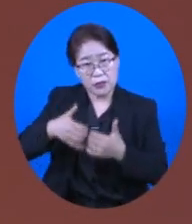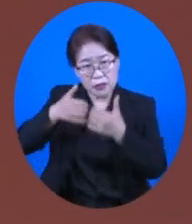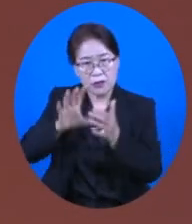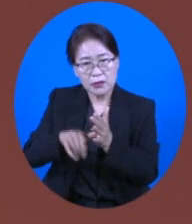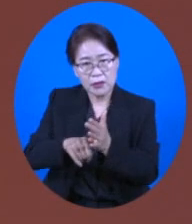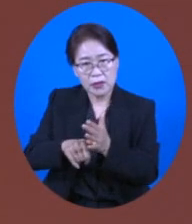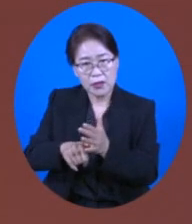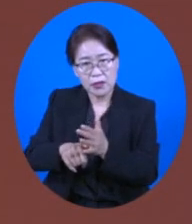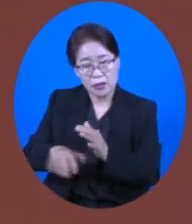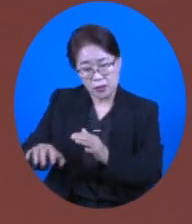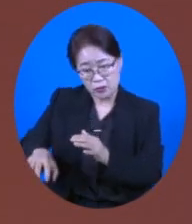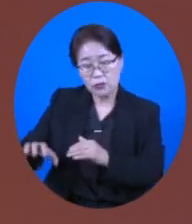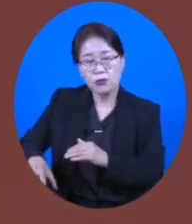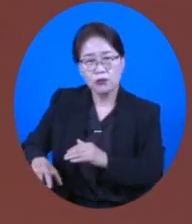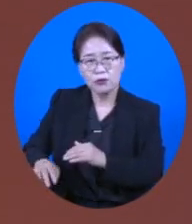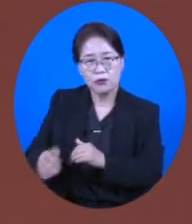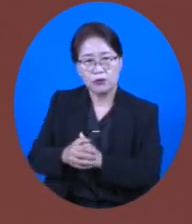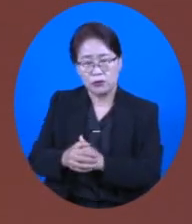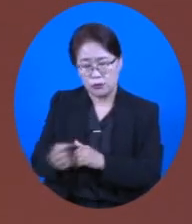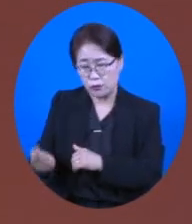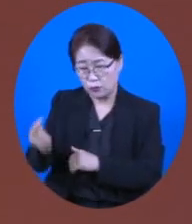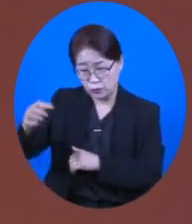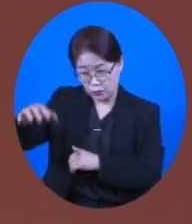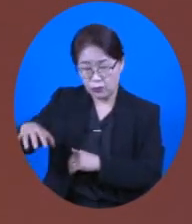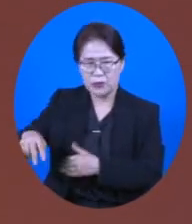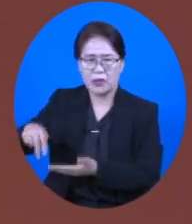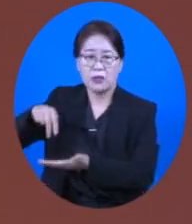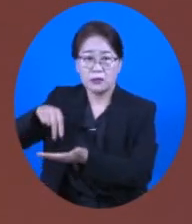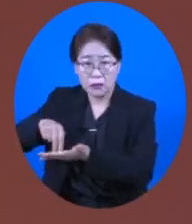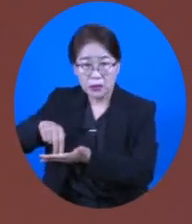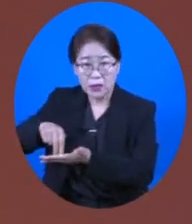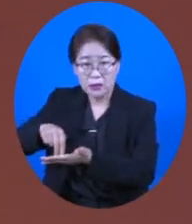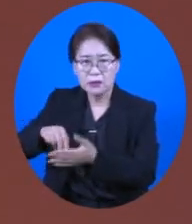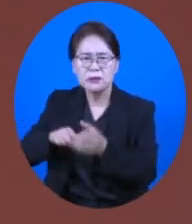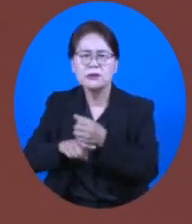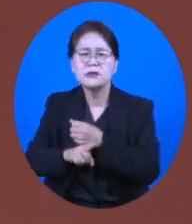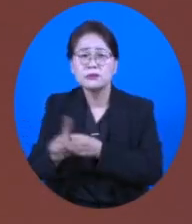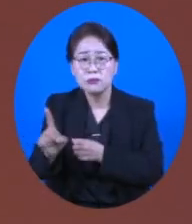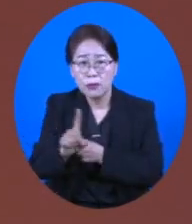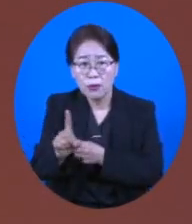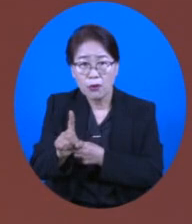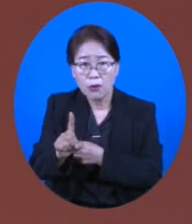위치가 오른쪽에서 조금 더 높은 곳에 있다는 것을 말하는 것은 뭐냐 그러면